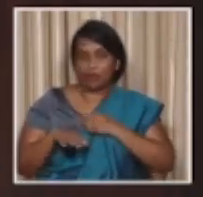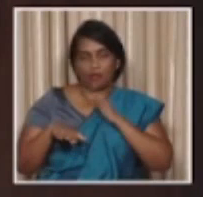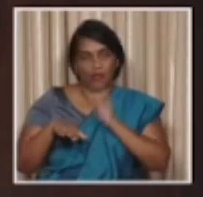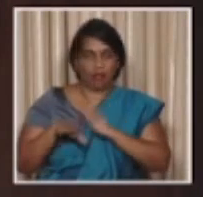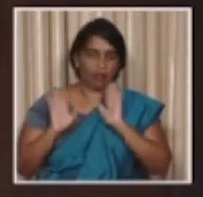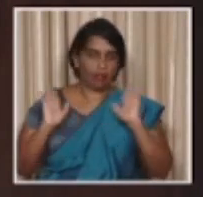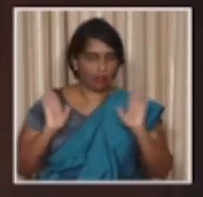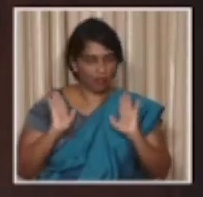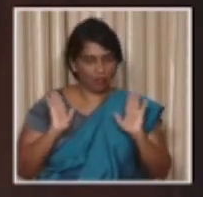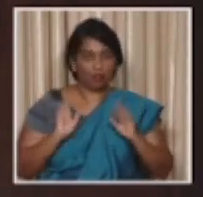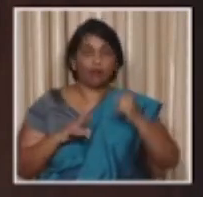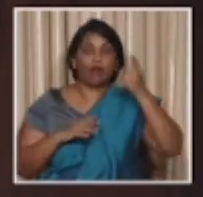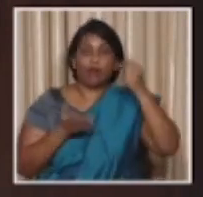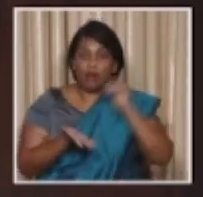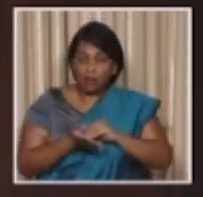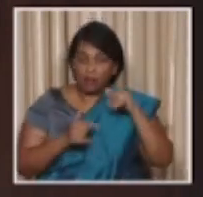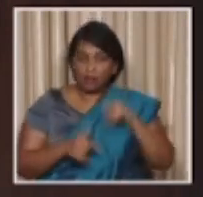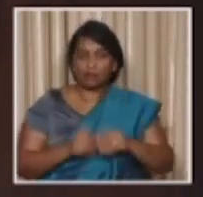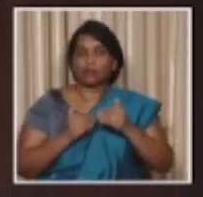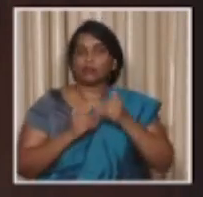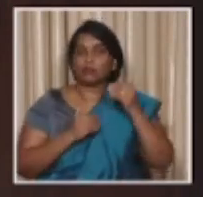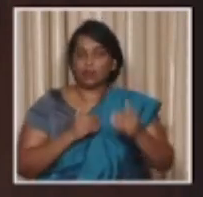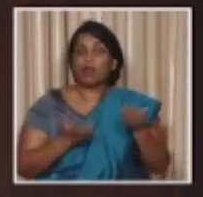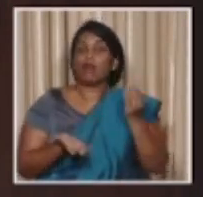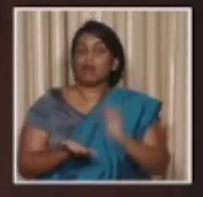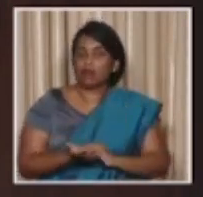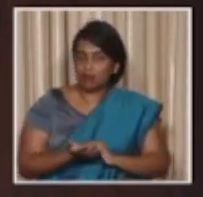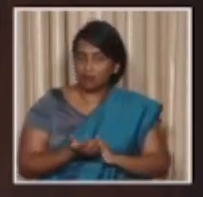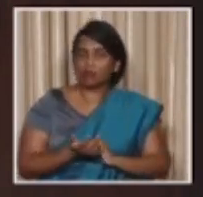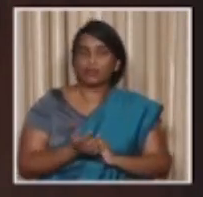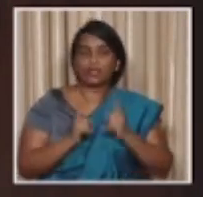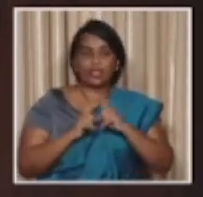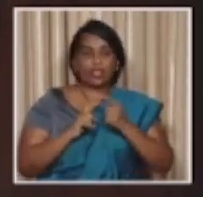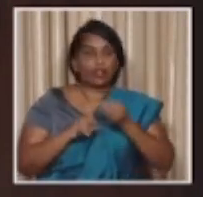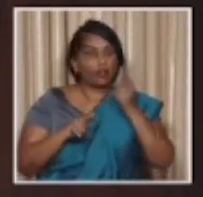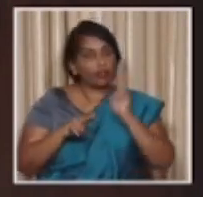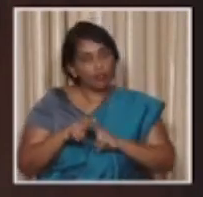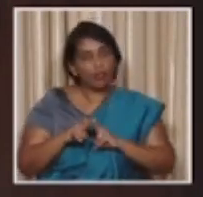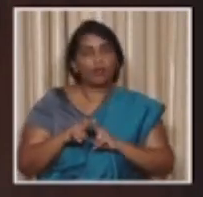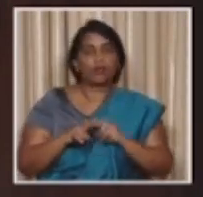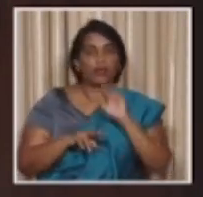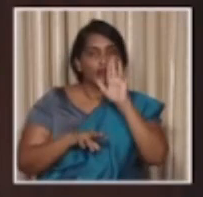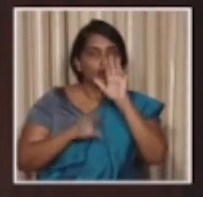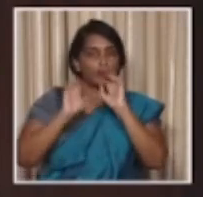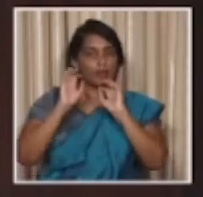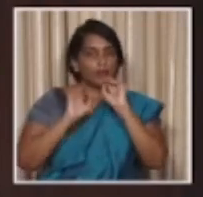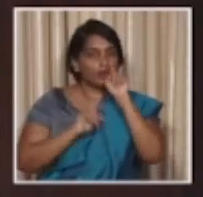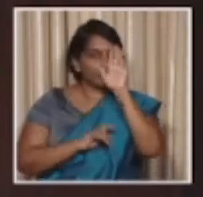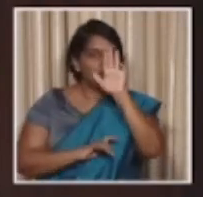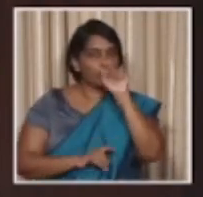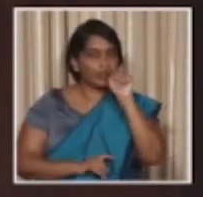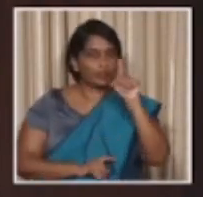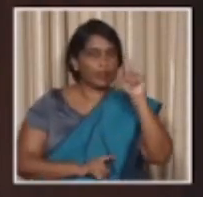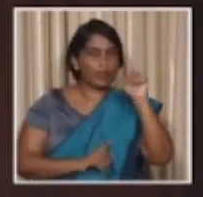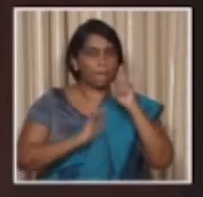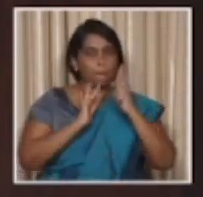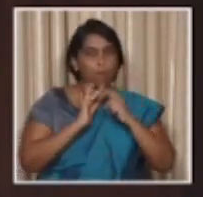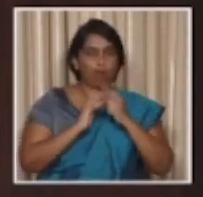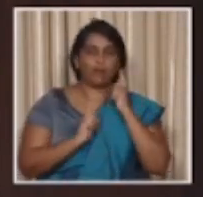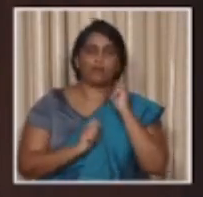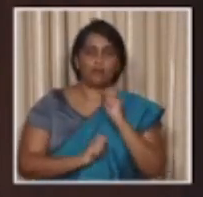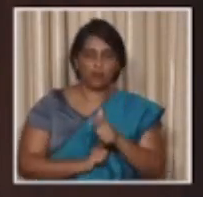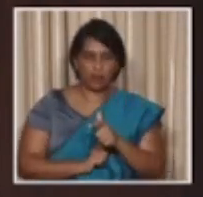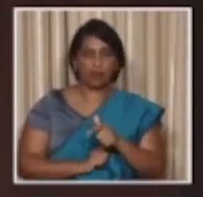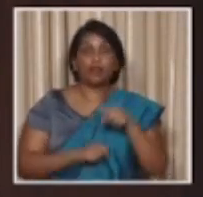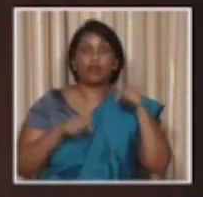කියලා ඊට පස්සේ දැන් කියනවා තව ටික කාලෙකින් ආපහු අර්ථසාධකකට අද තියනවා 100.91% පොලියක් ගෙවනවා කියලා